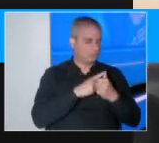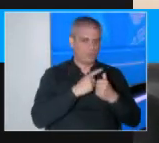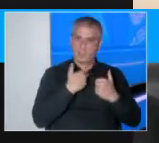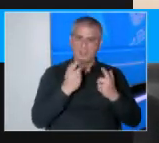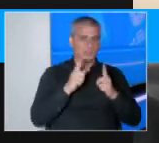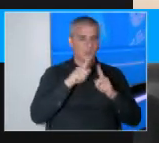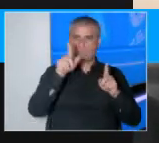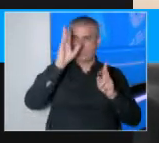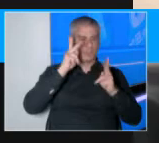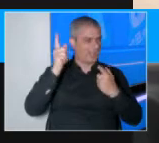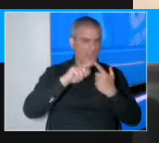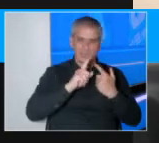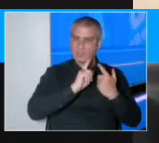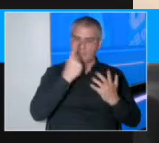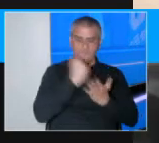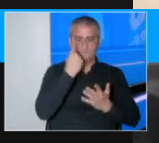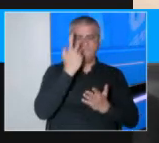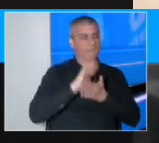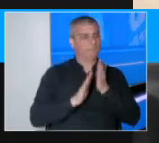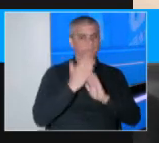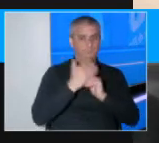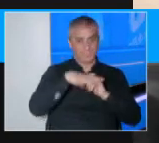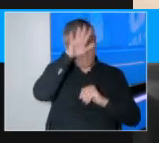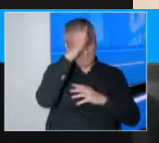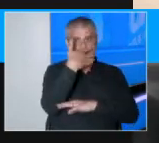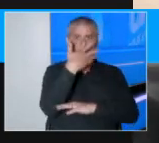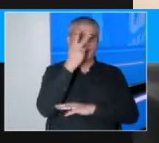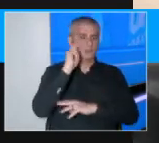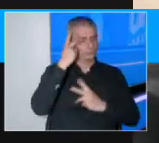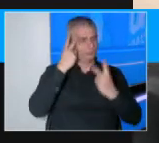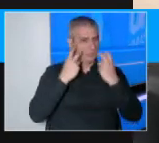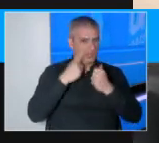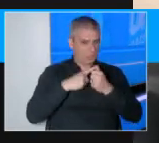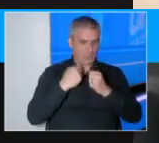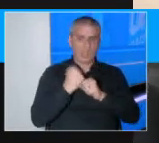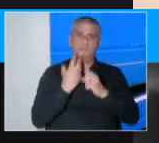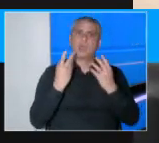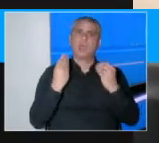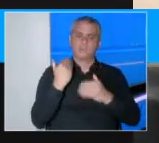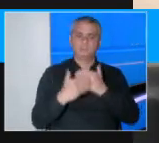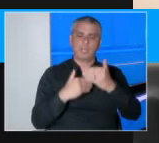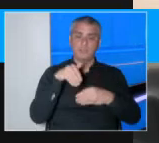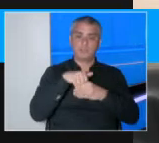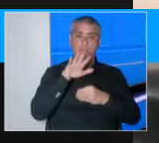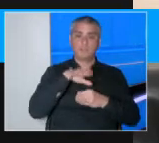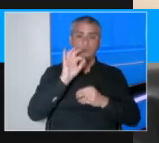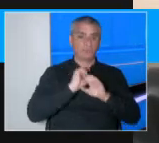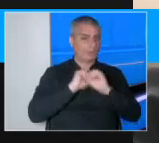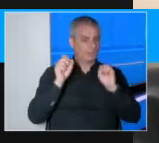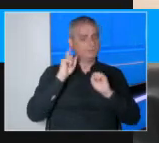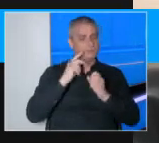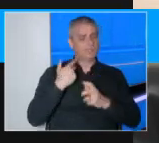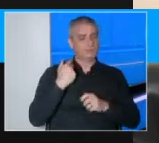כאן אוסיראק בעיראק, אין כאן ספנג וגמרנו, כן. איראן היא מדינה שיש לה ידע, שהיא עשתה הרבה מאוד צעדים בתחום הזה, ולכן